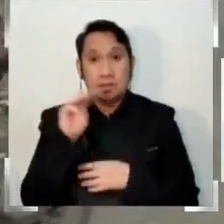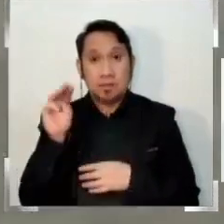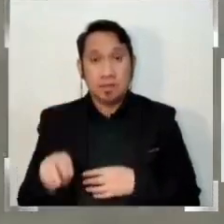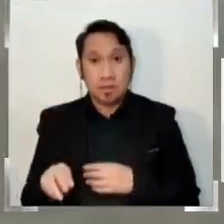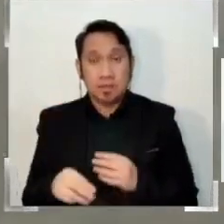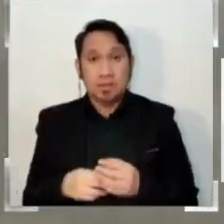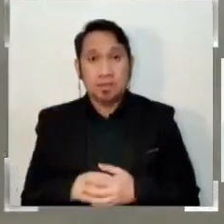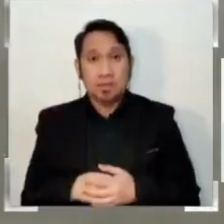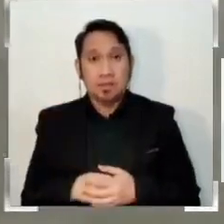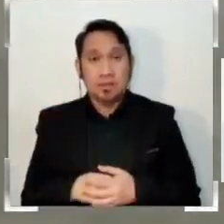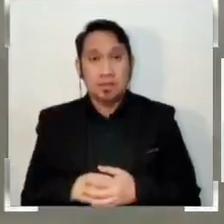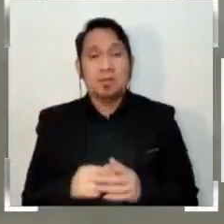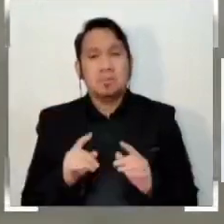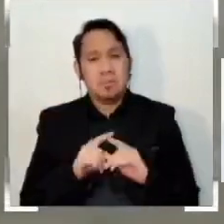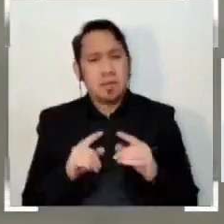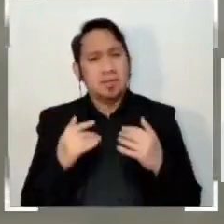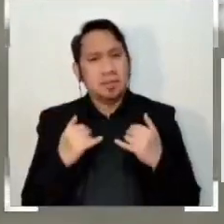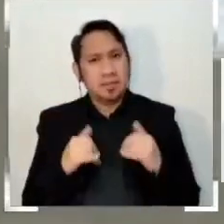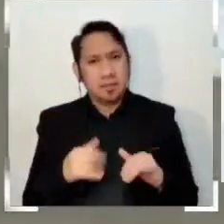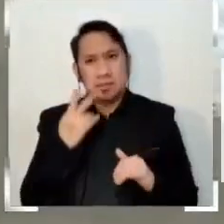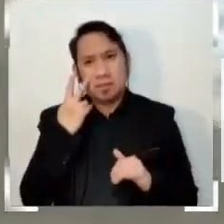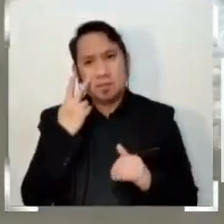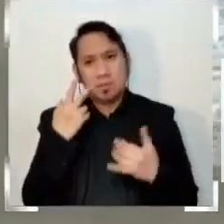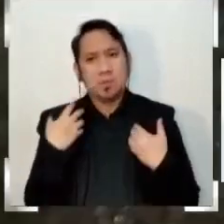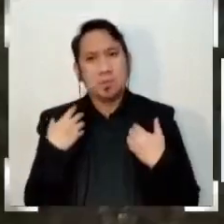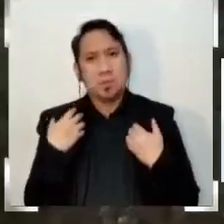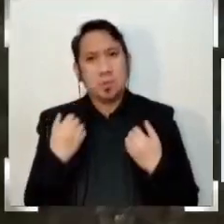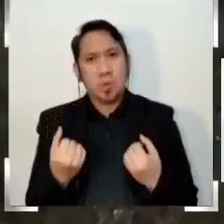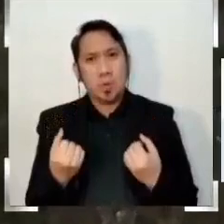Gayunman, kita pa rin sa baybayin ang malalakas na alon.